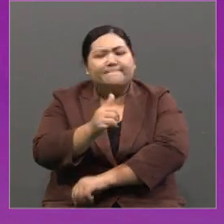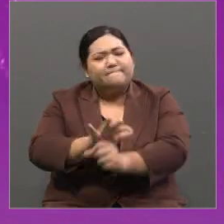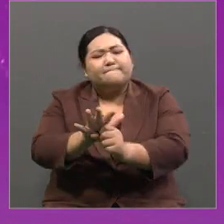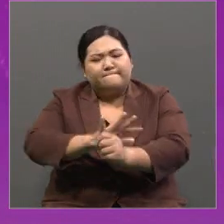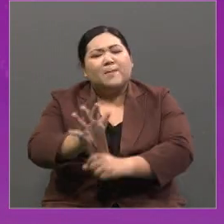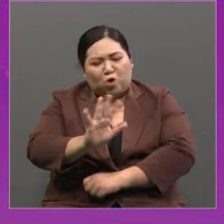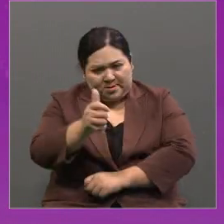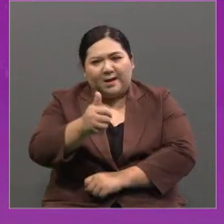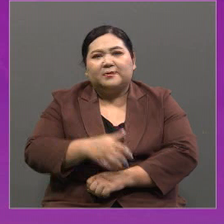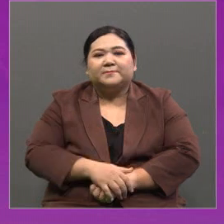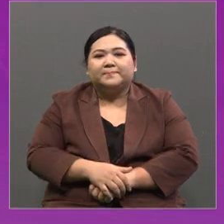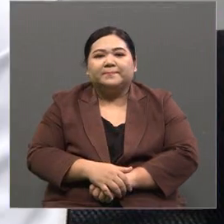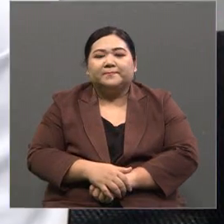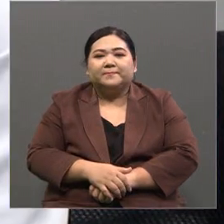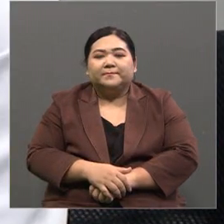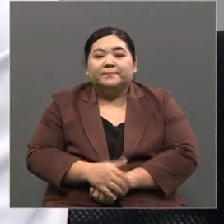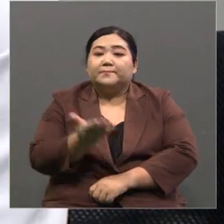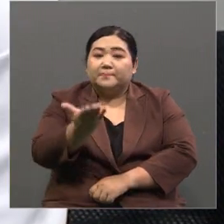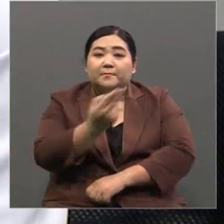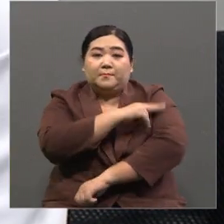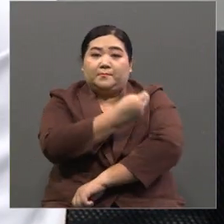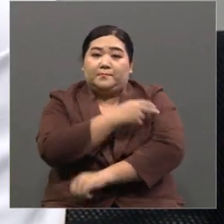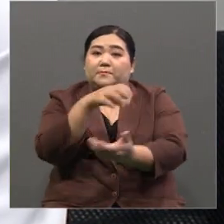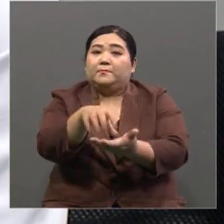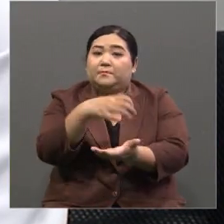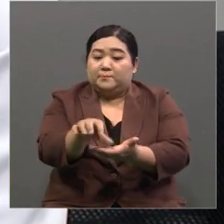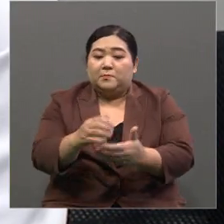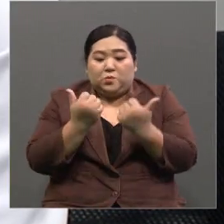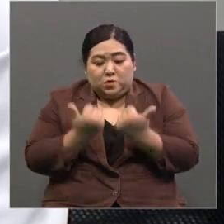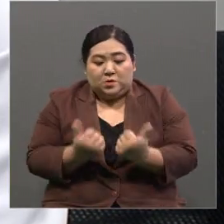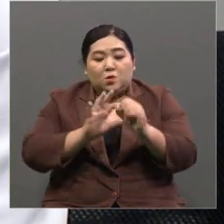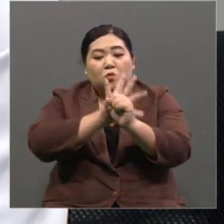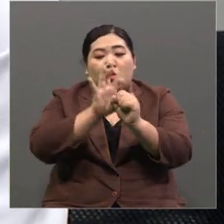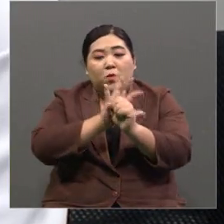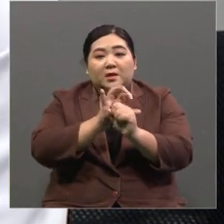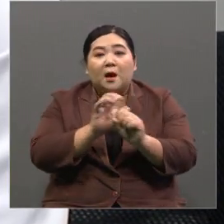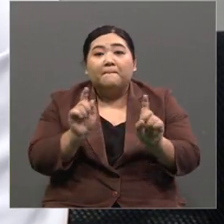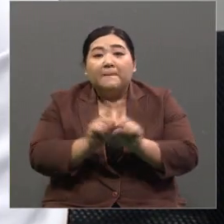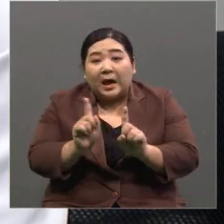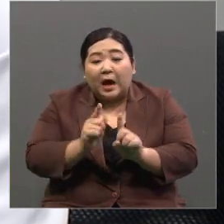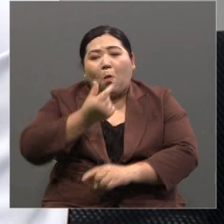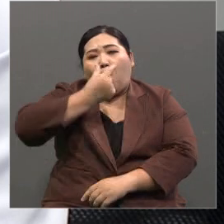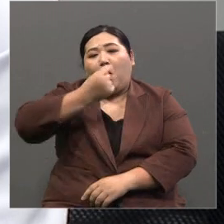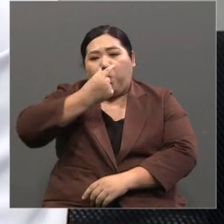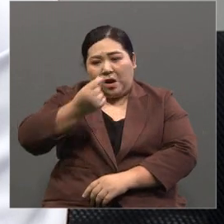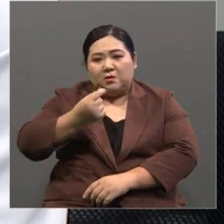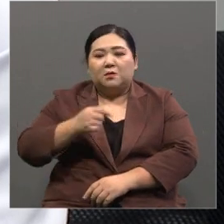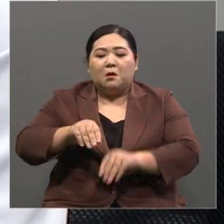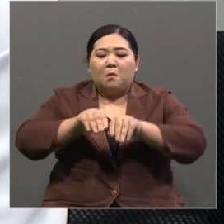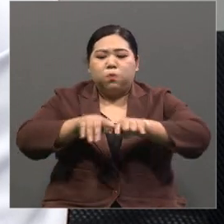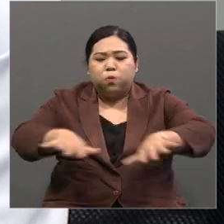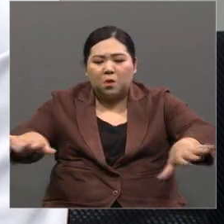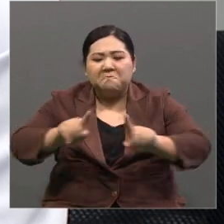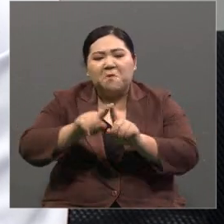โรคก็บอกนะคะว่าสำหรับอาการป่วยโควิด -19 ในปัจจุบันค่ะจะมีอาการเทียบเคียงกับโรคไข้หวัดใหญ่ที่มีการระบาดตาม